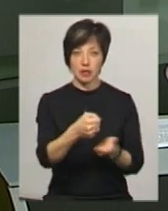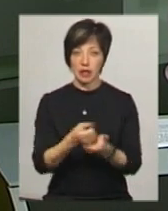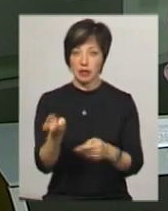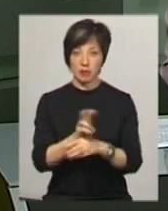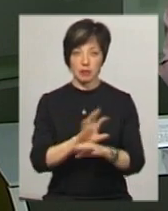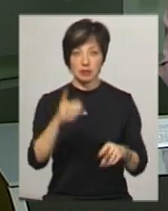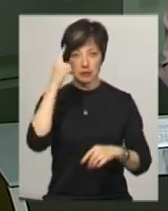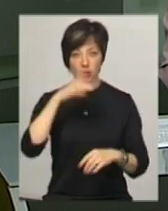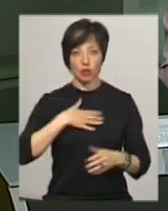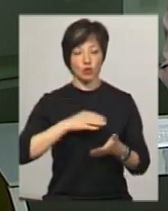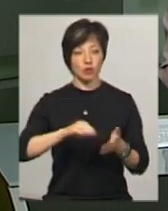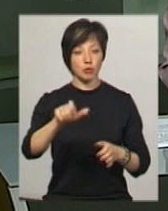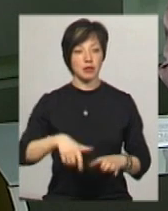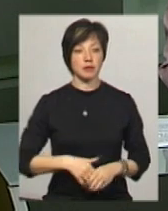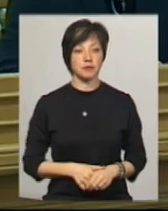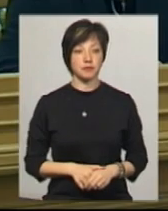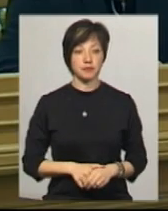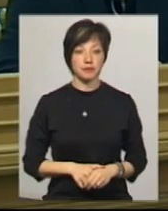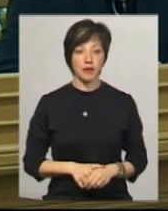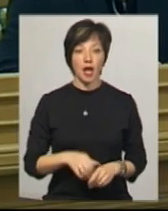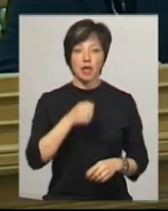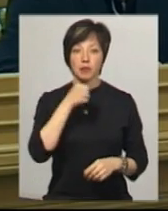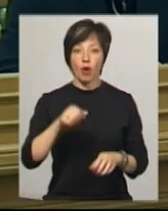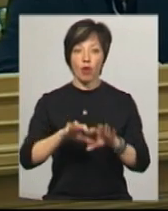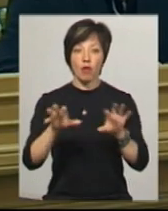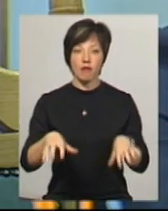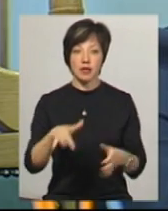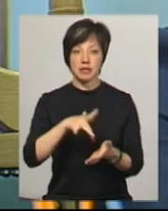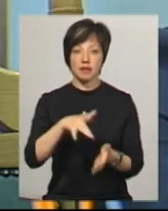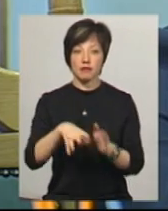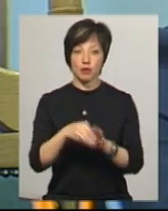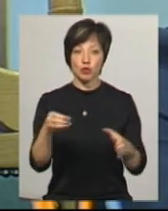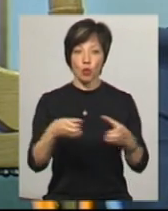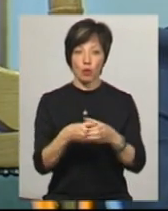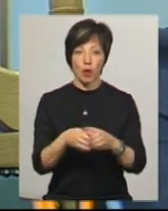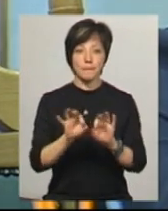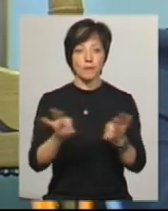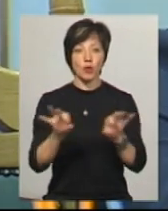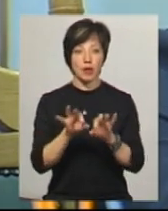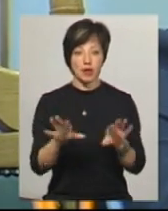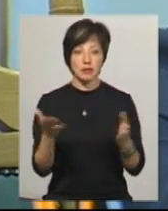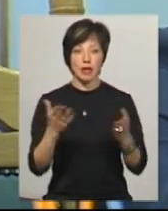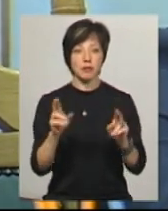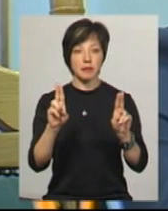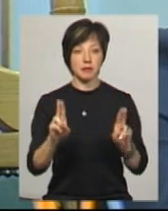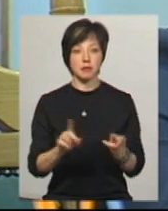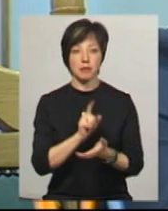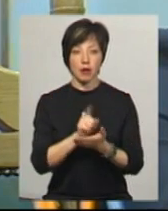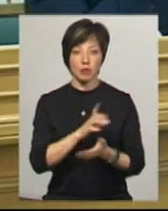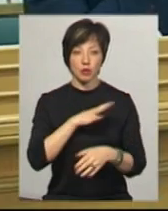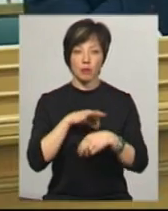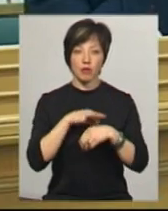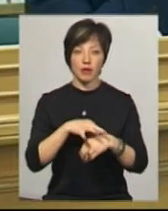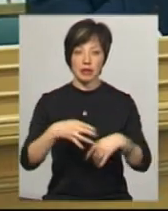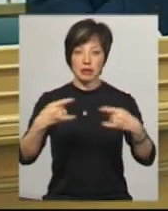прийде, знає Дар'я Коваль. На брифінгу голова Центрвиборчкому Тетяна Сліпачук пояснює, за якими принципами мають бути